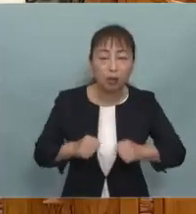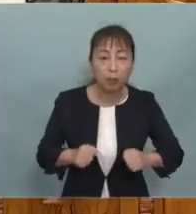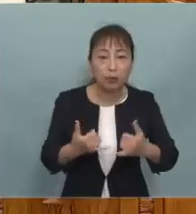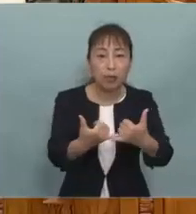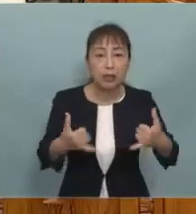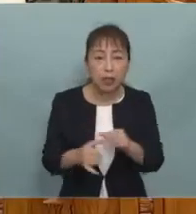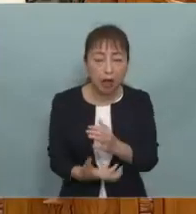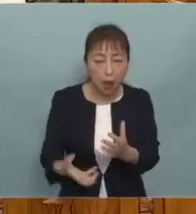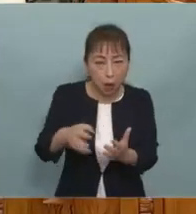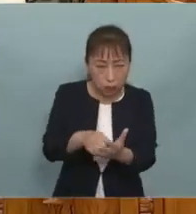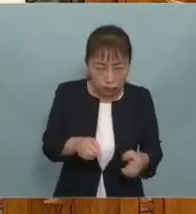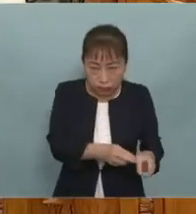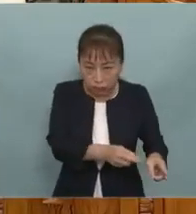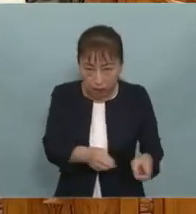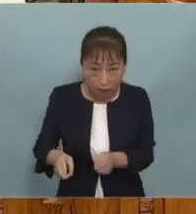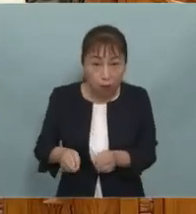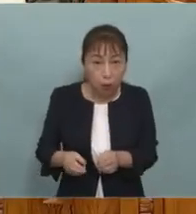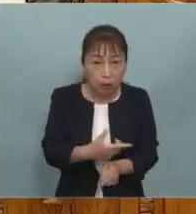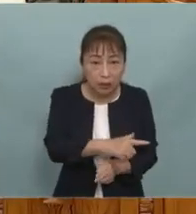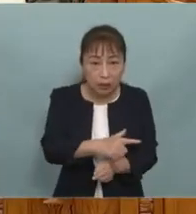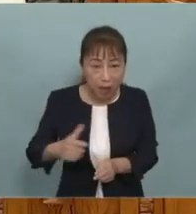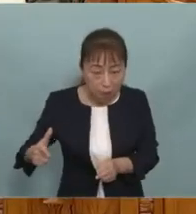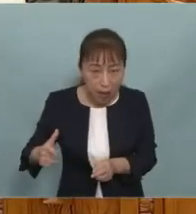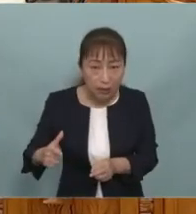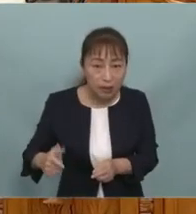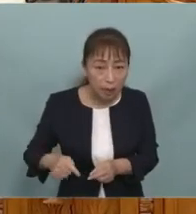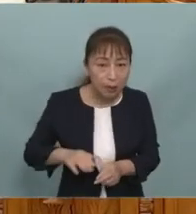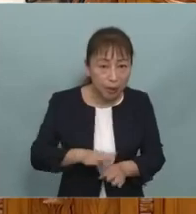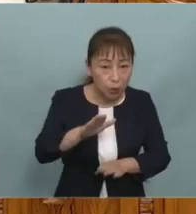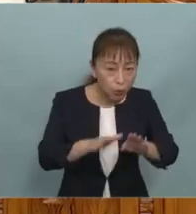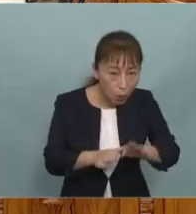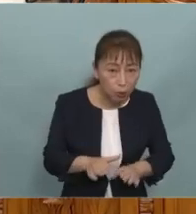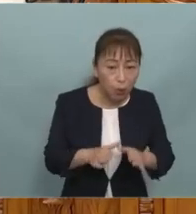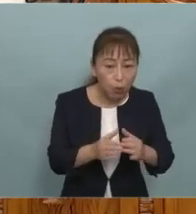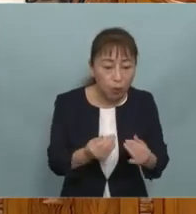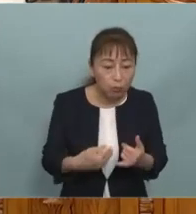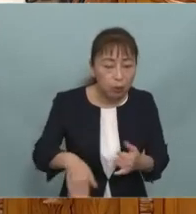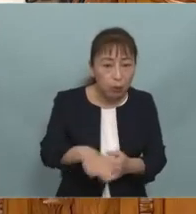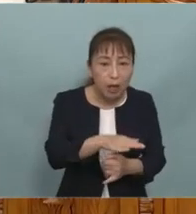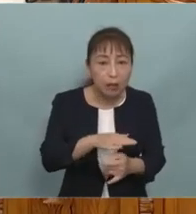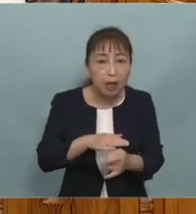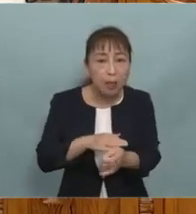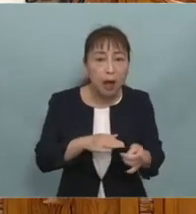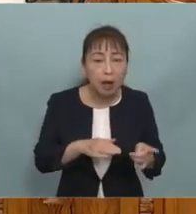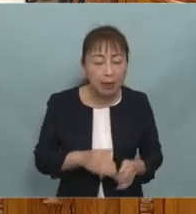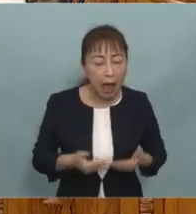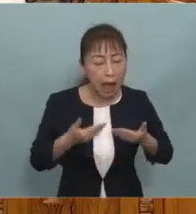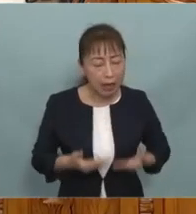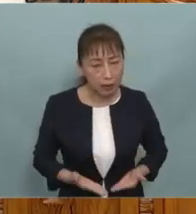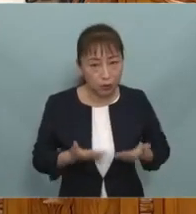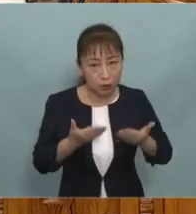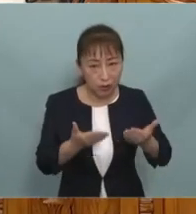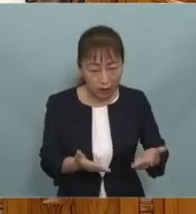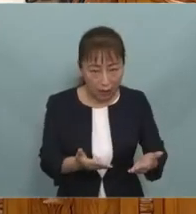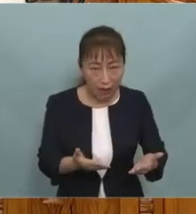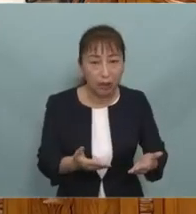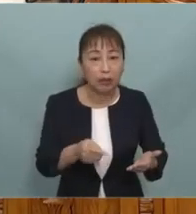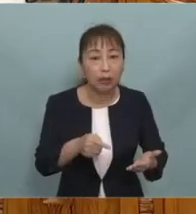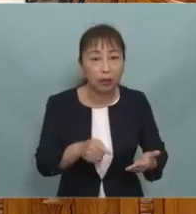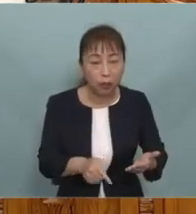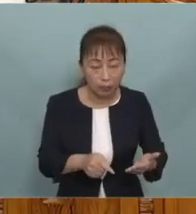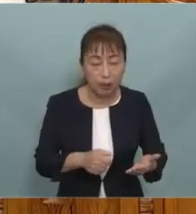保障制度は様な教にある国民の方々に安心を提供するセーフティネット